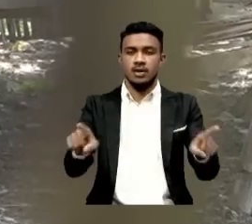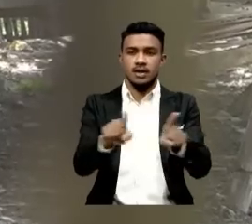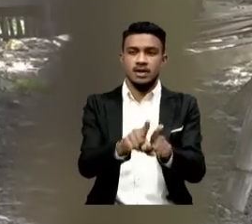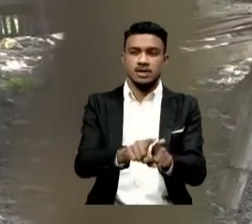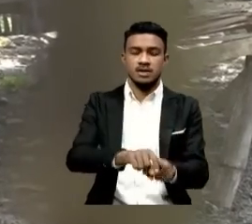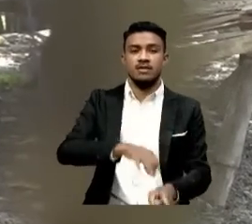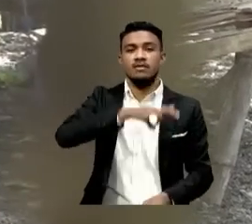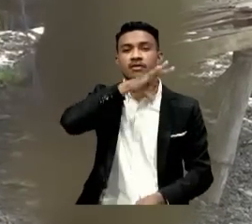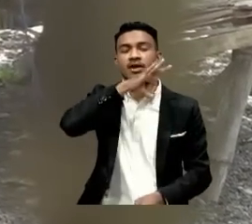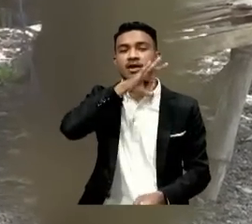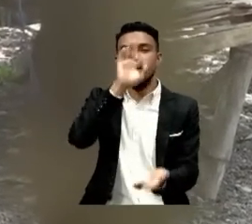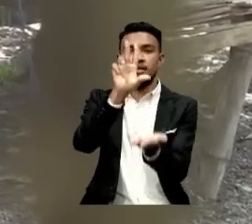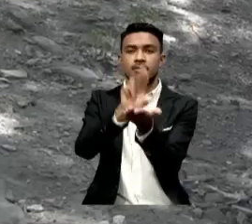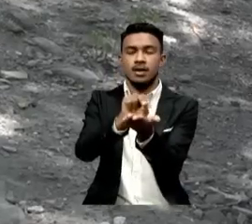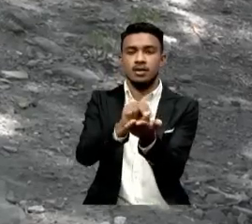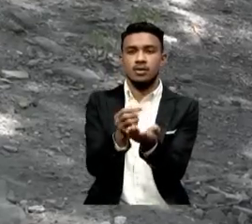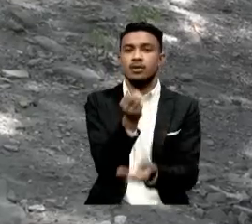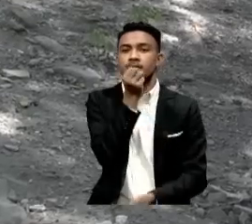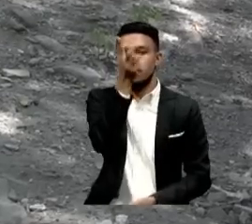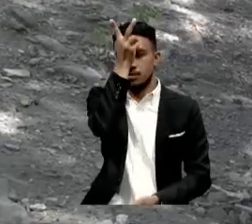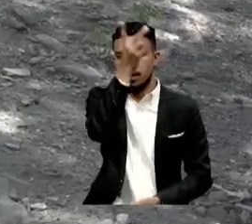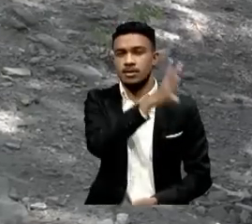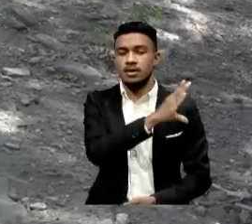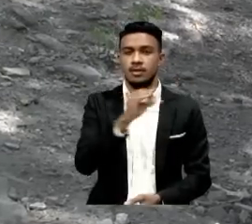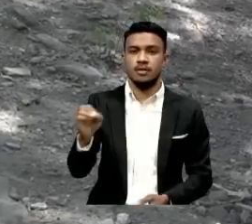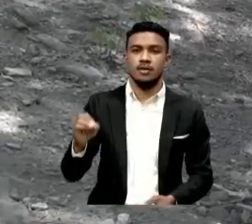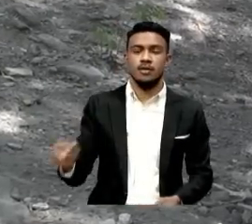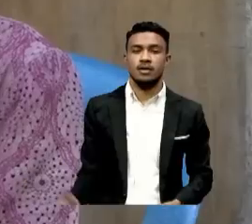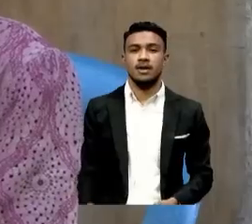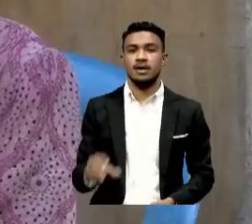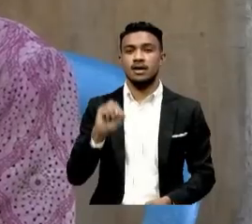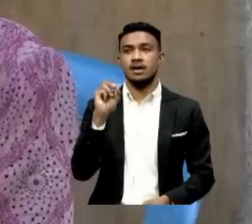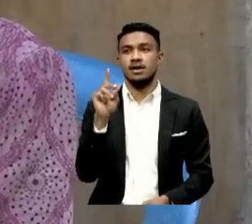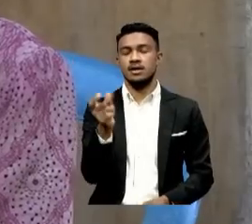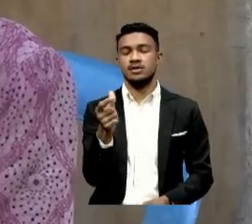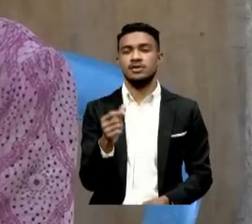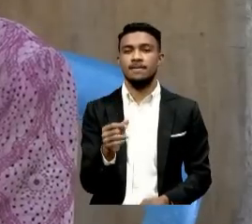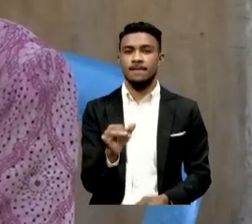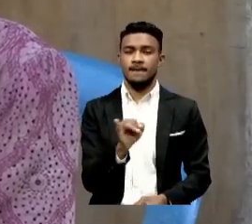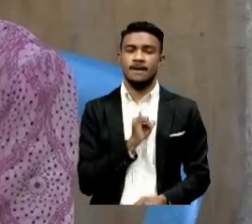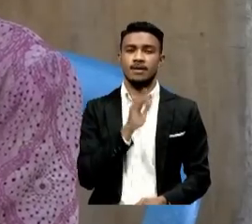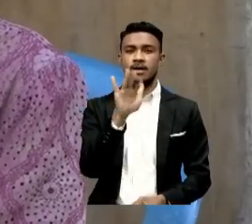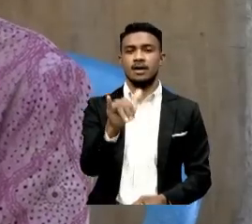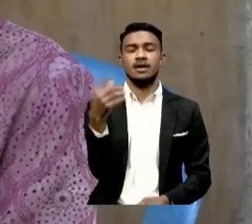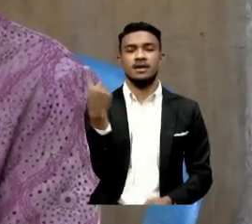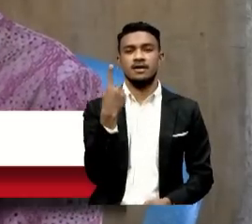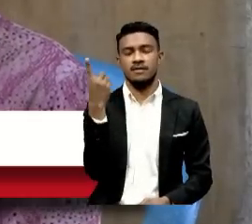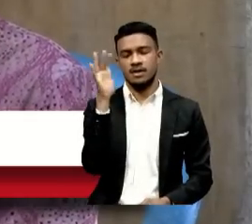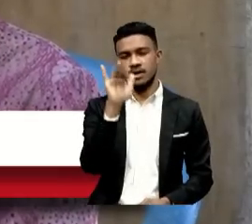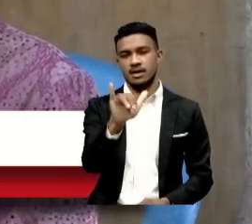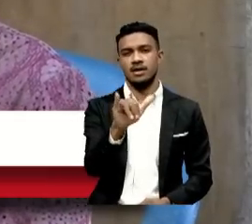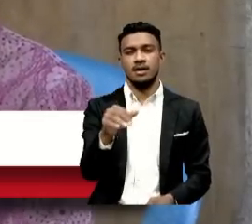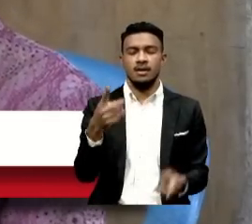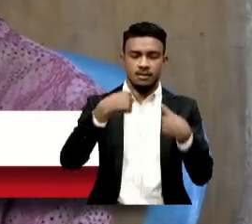fahi, manu, bibi no asung. Au hena na fati nene ka. Ba fal fati teru au la